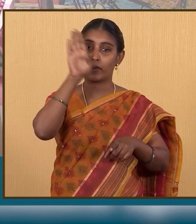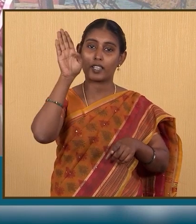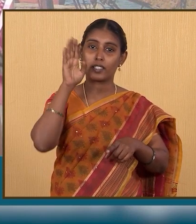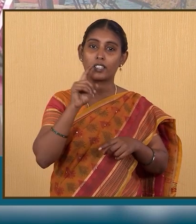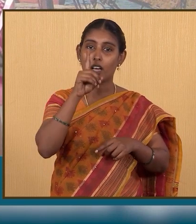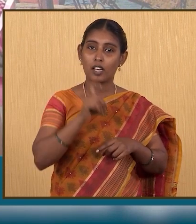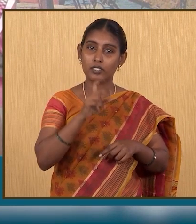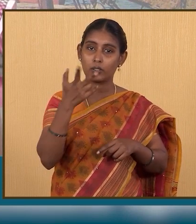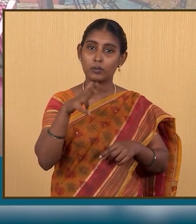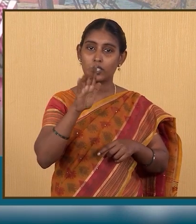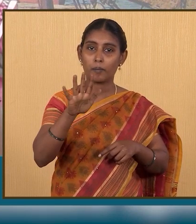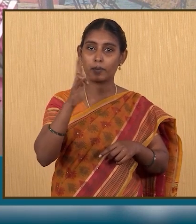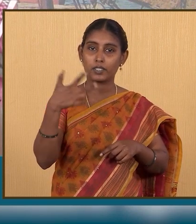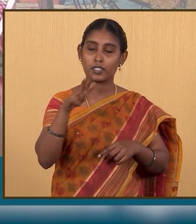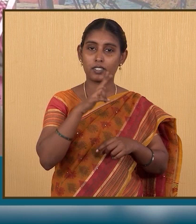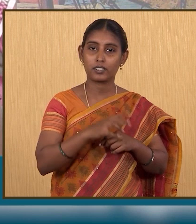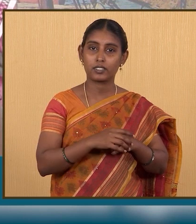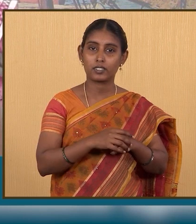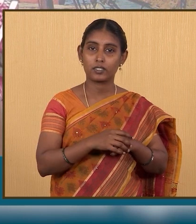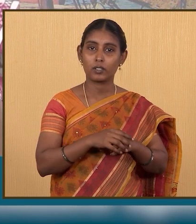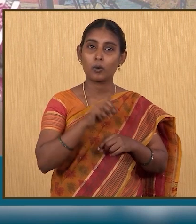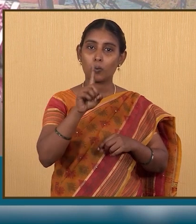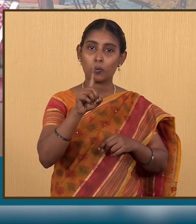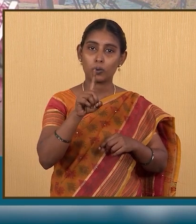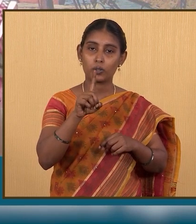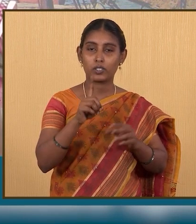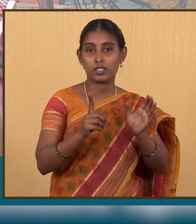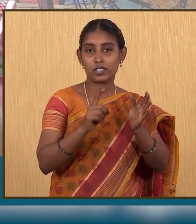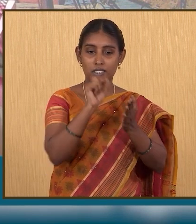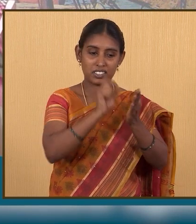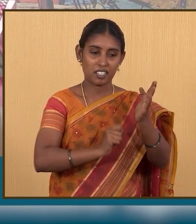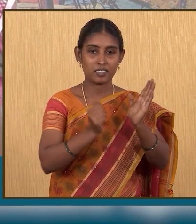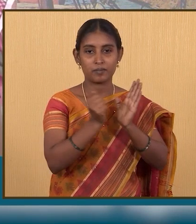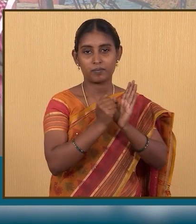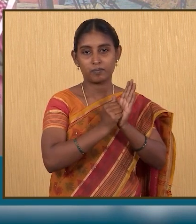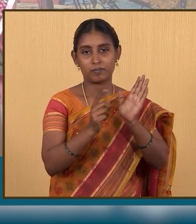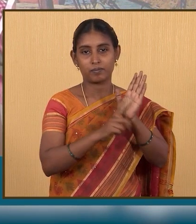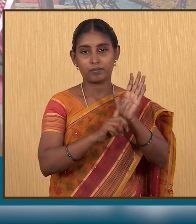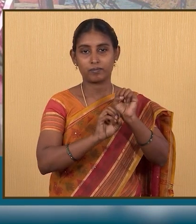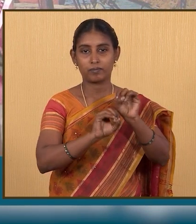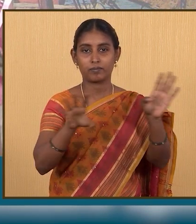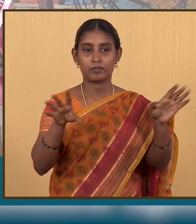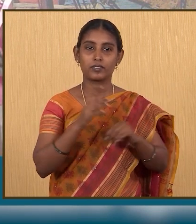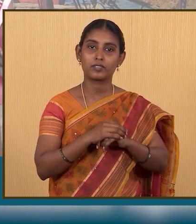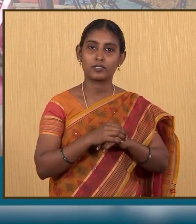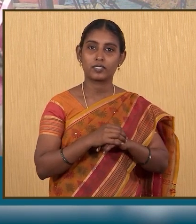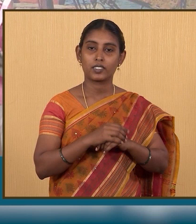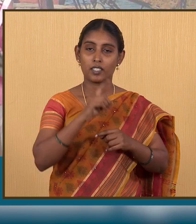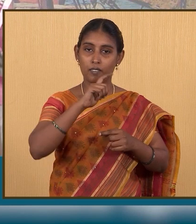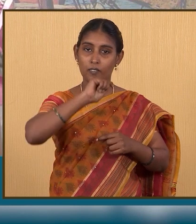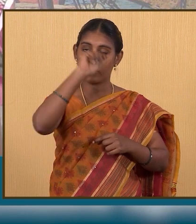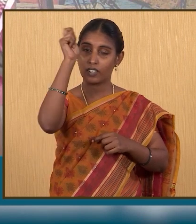இந்த 1858 ஒரு சாசனம் வெளியிடுவாங்க. என்ன அப்படின்னா, இந்த ஆங்கில கிழக்கிந்திய